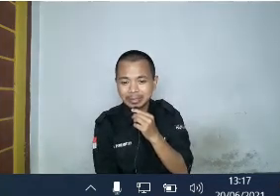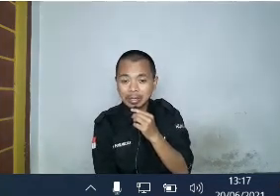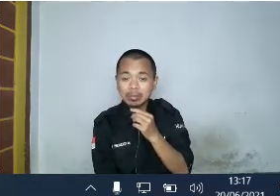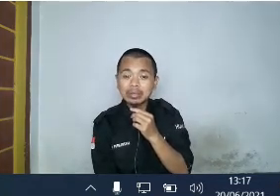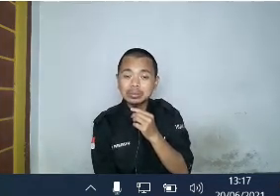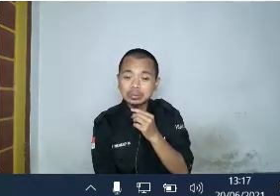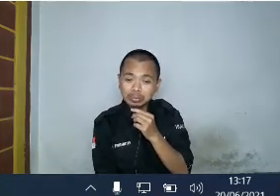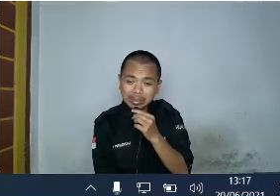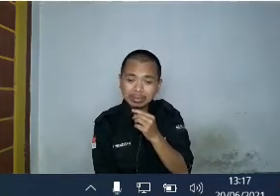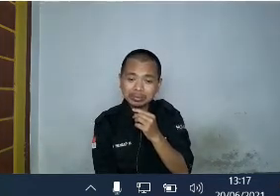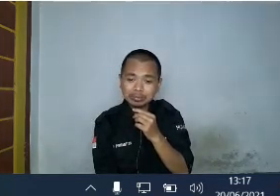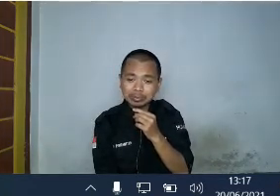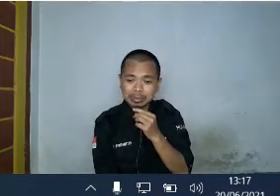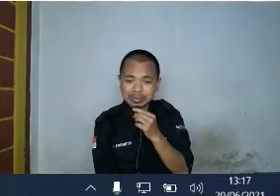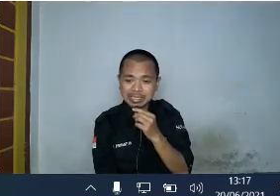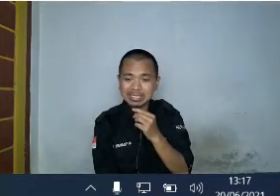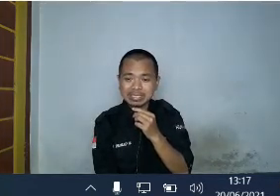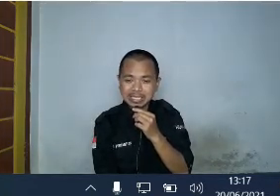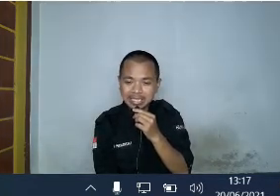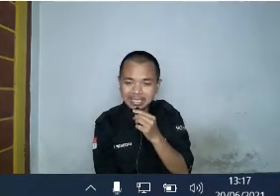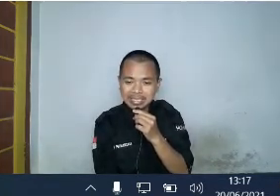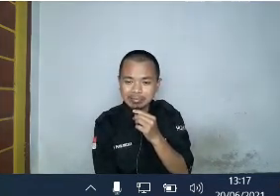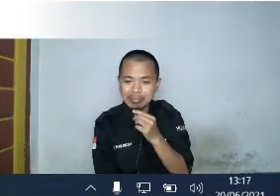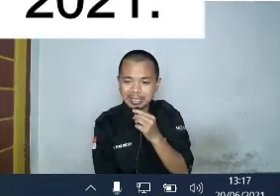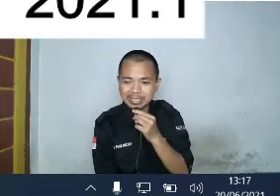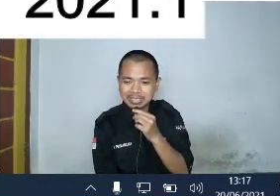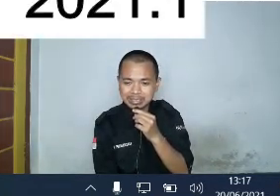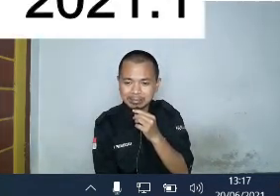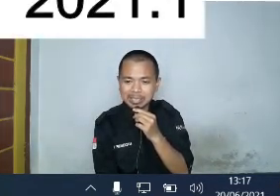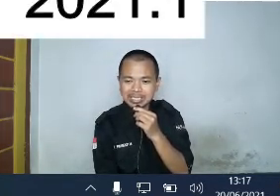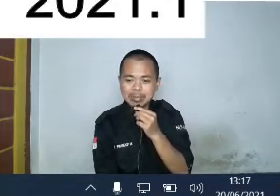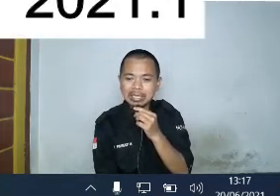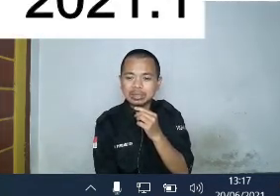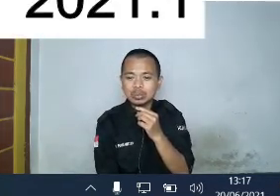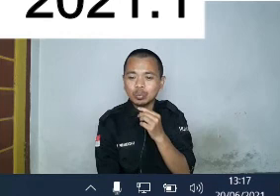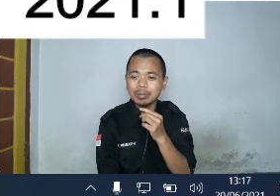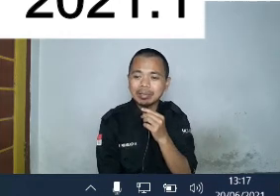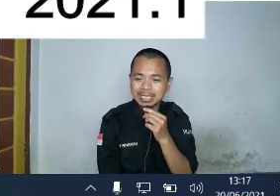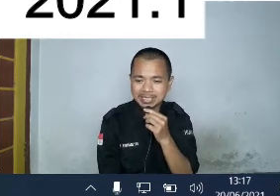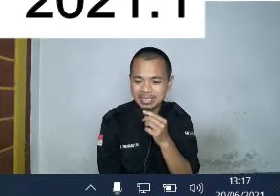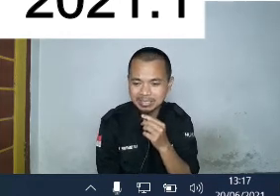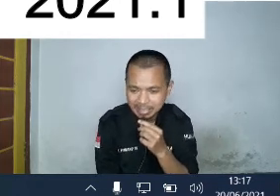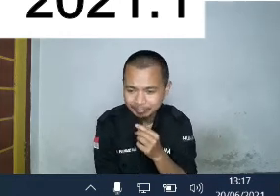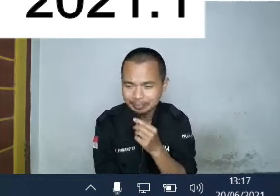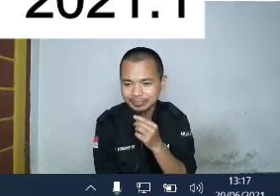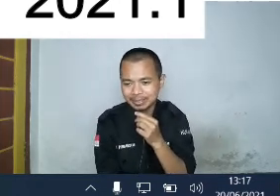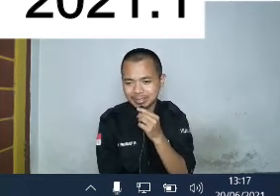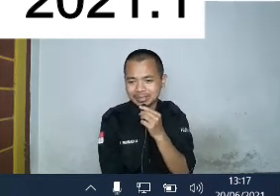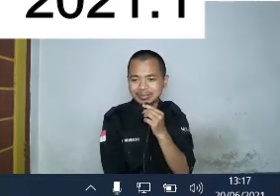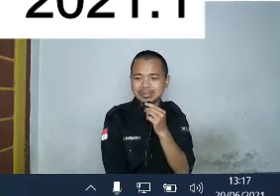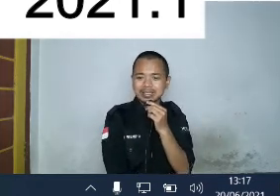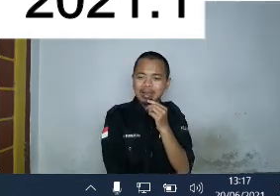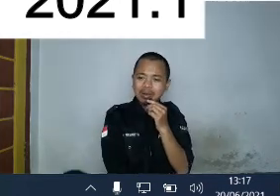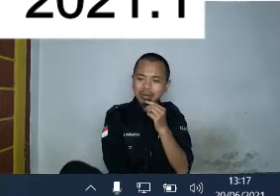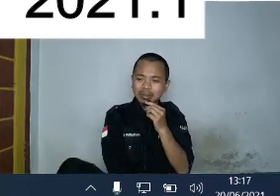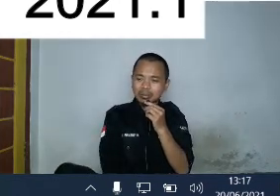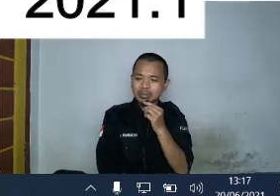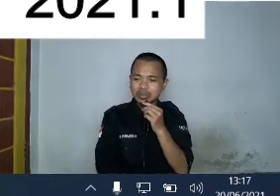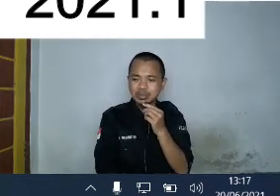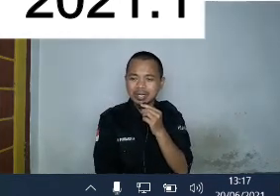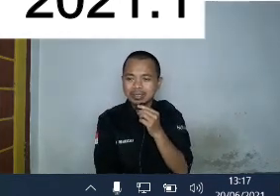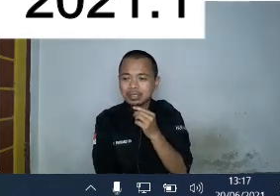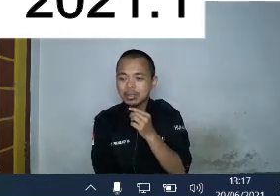gitu waktu unggah untuk program sarjana dan magister maksimal 12 jam terhitung dari